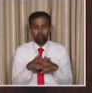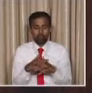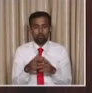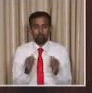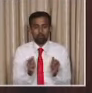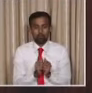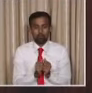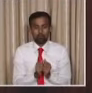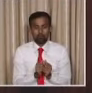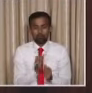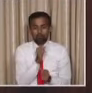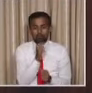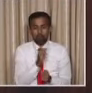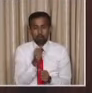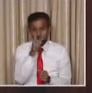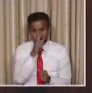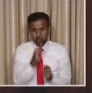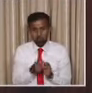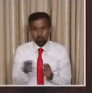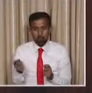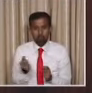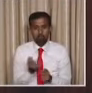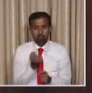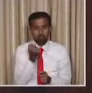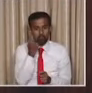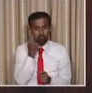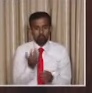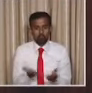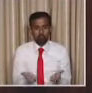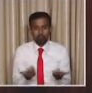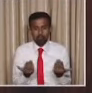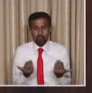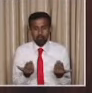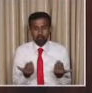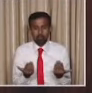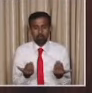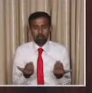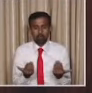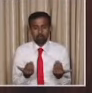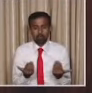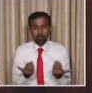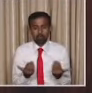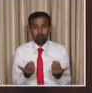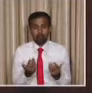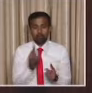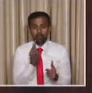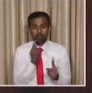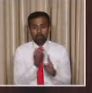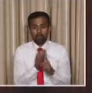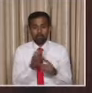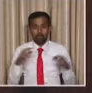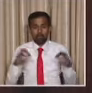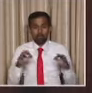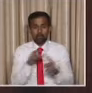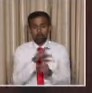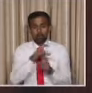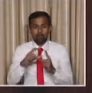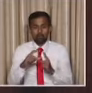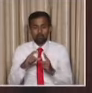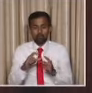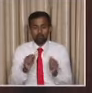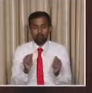වැඩසටහන් හෝ විශ්‍රාම වැටුපක් යෝජනා ක්‍රමයක් ක්‍රියාත්මක කරන්න කියලා ඒ මාලිගාවේ උඩරට නැටුම් සම්ප්‍රදායේ